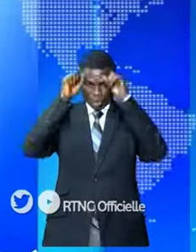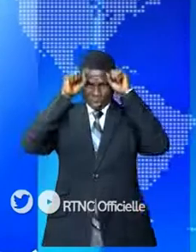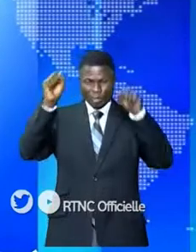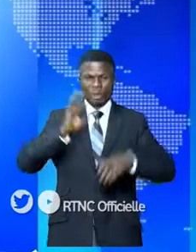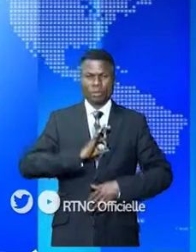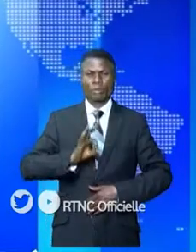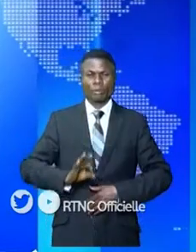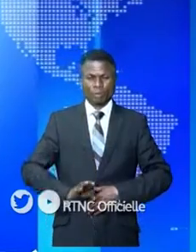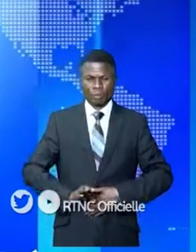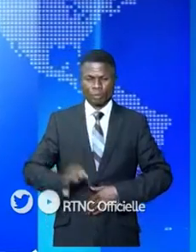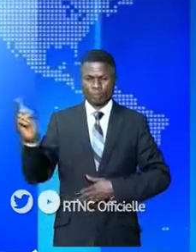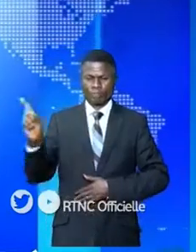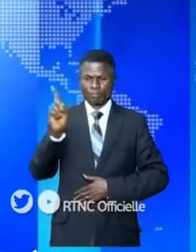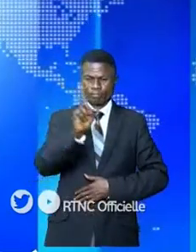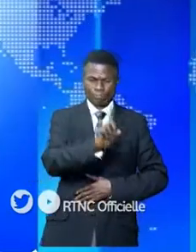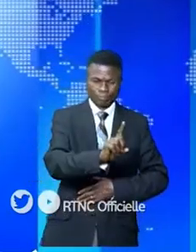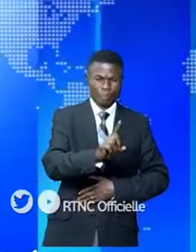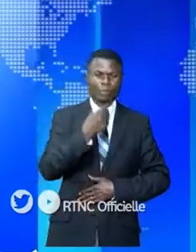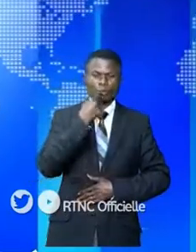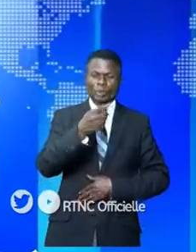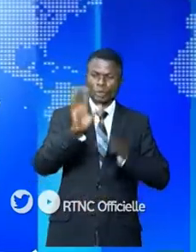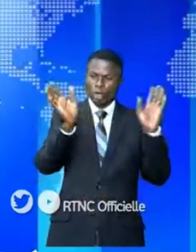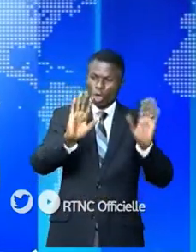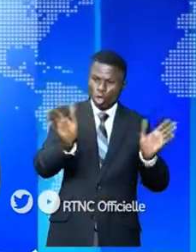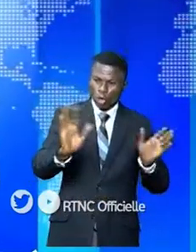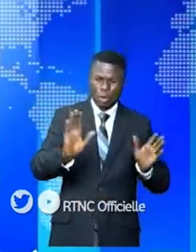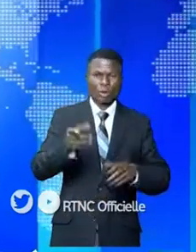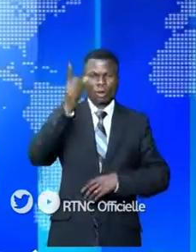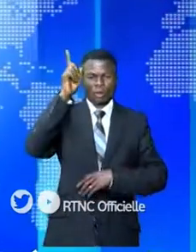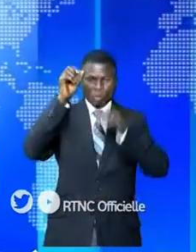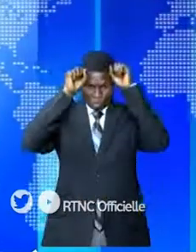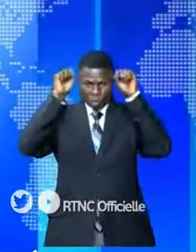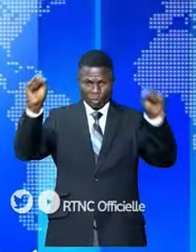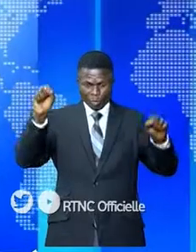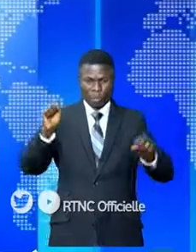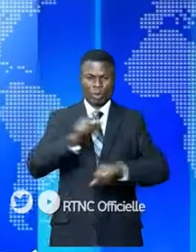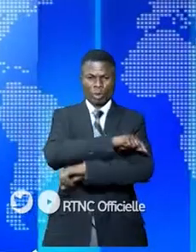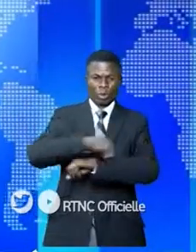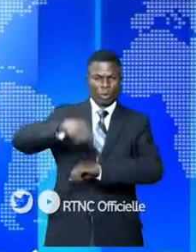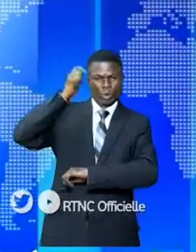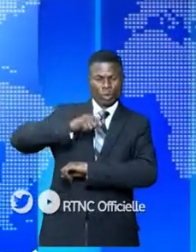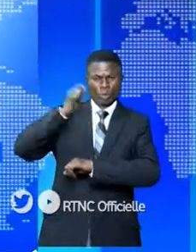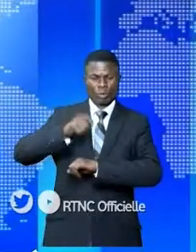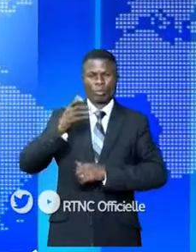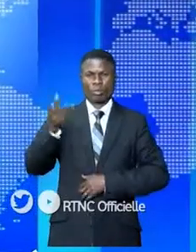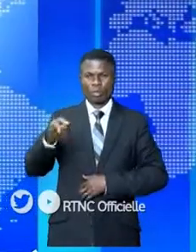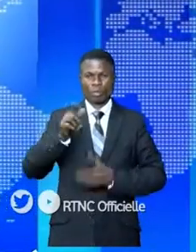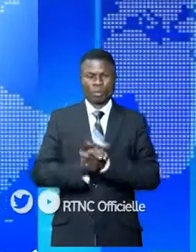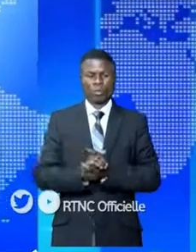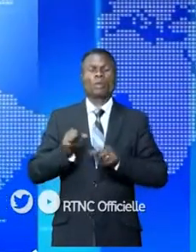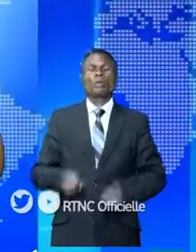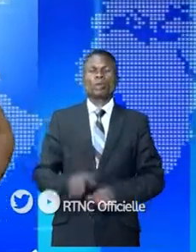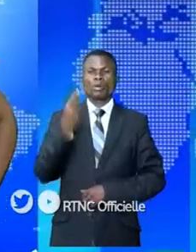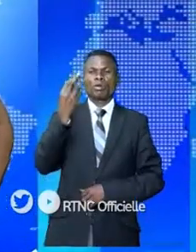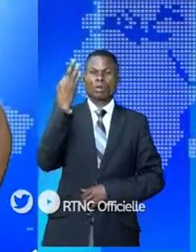l'État, Félix-Antoine Tshisekedi Tshilombo, a rendu les derniers hommages au premier président de la Cour de cassation, Dominique Tamboué, décédé le